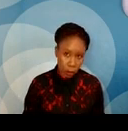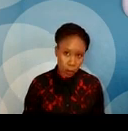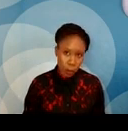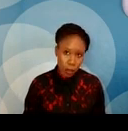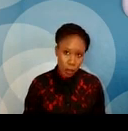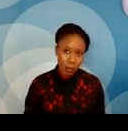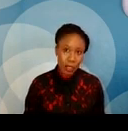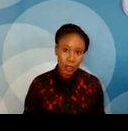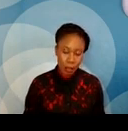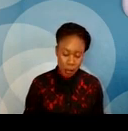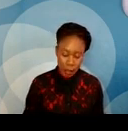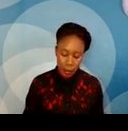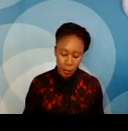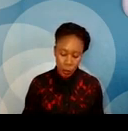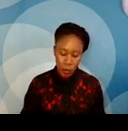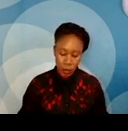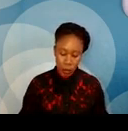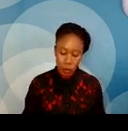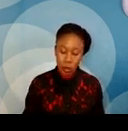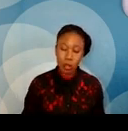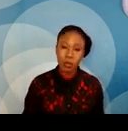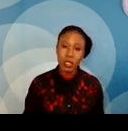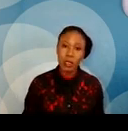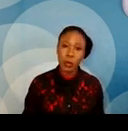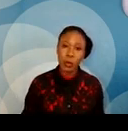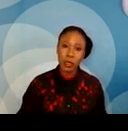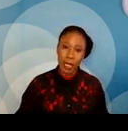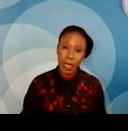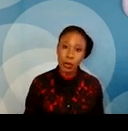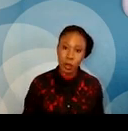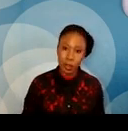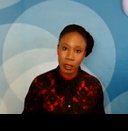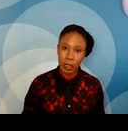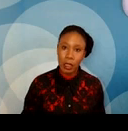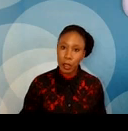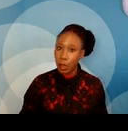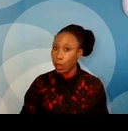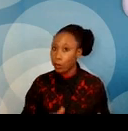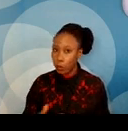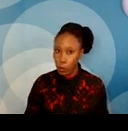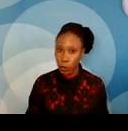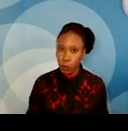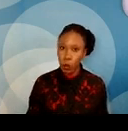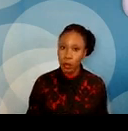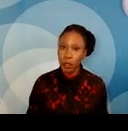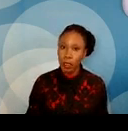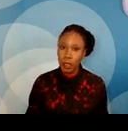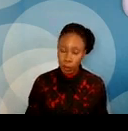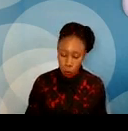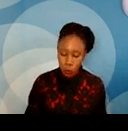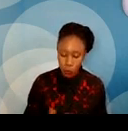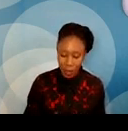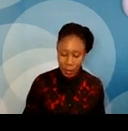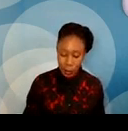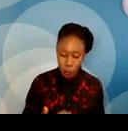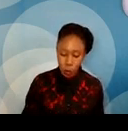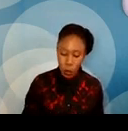är kön. När vi ser också att resultaten visar på att är du kvinna över 40 år,